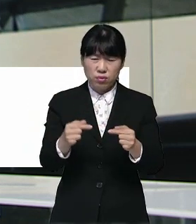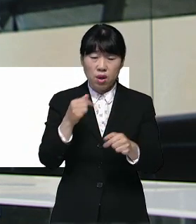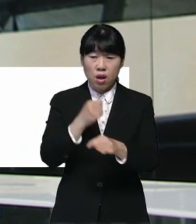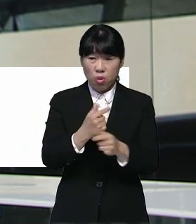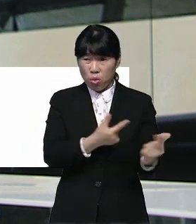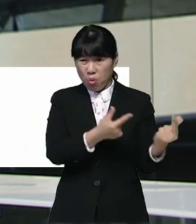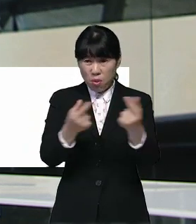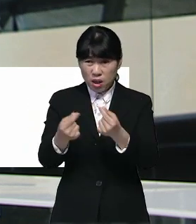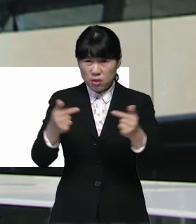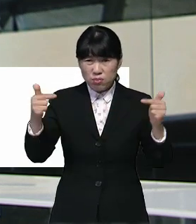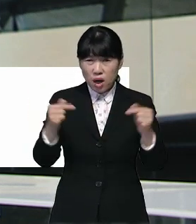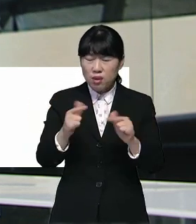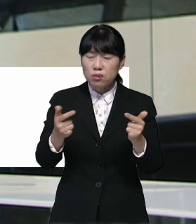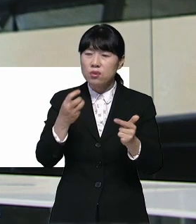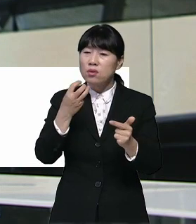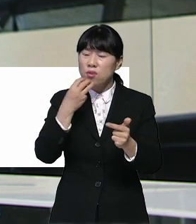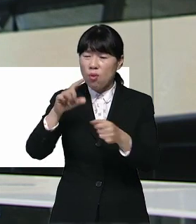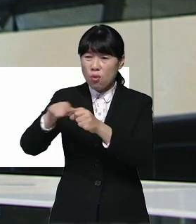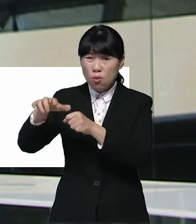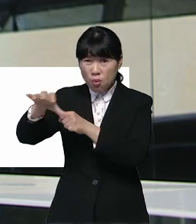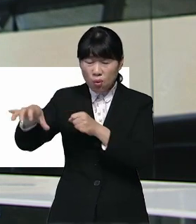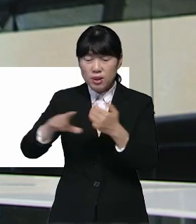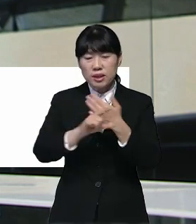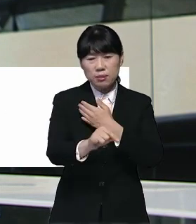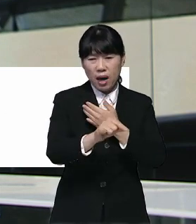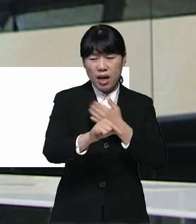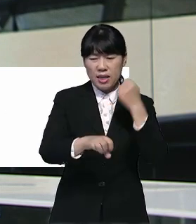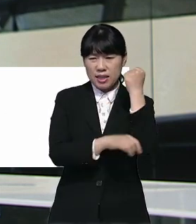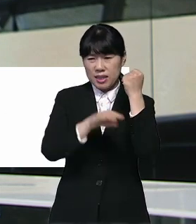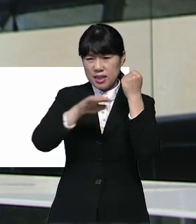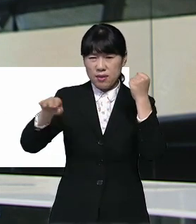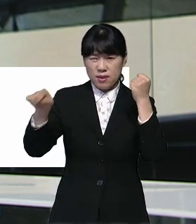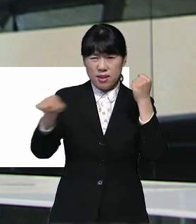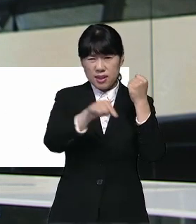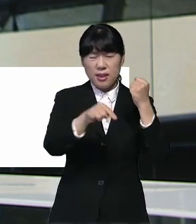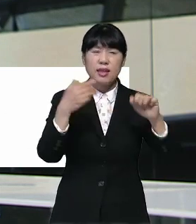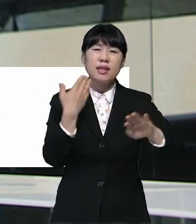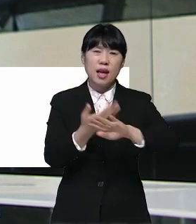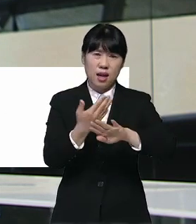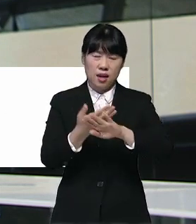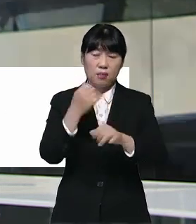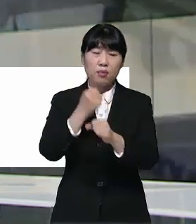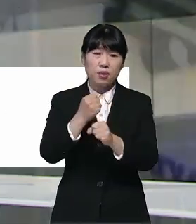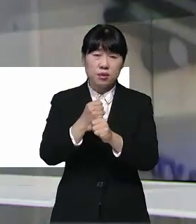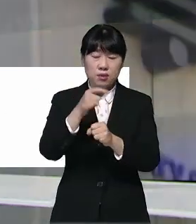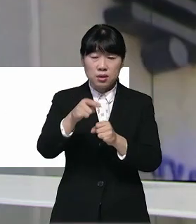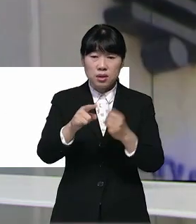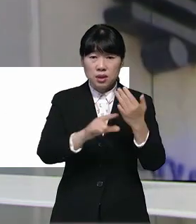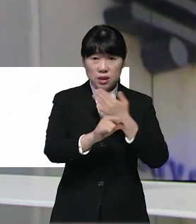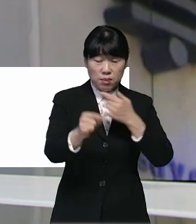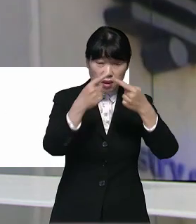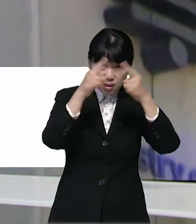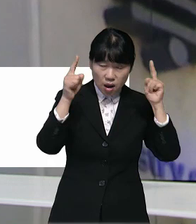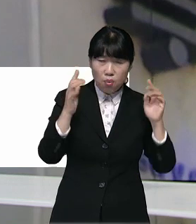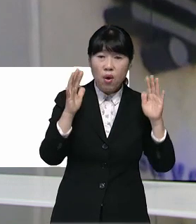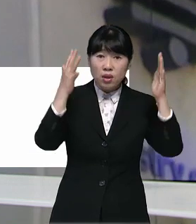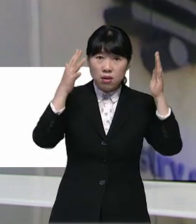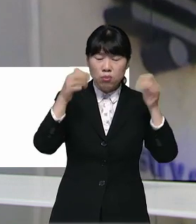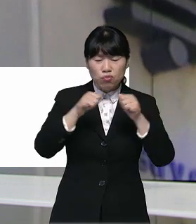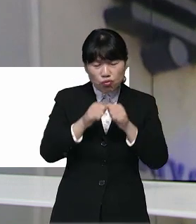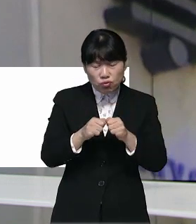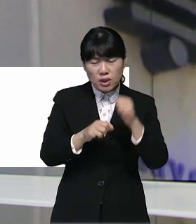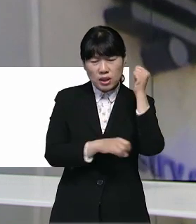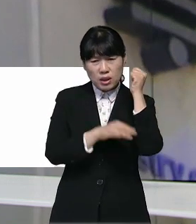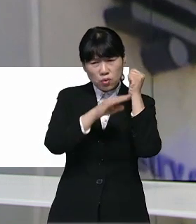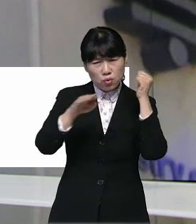일괄 감축이 아니라 수도권과 지방에 따라 기준을 달리하겠다는 건데요. 지역 대학들은 일단 환영하면서도 구체적인